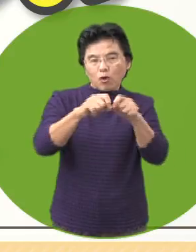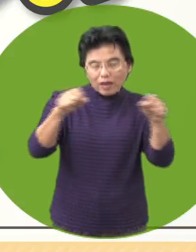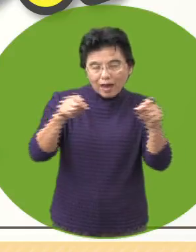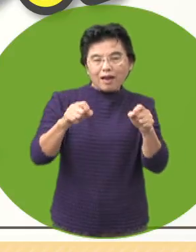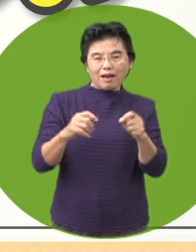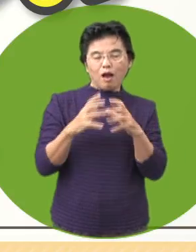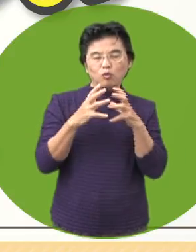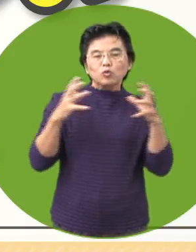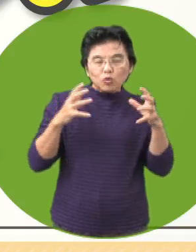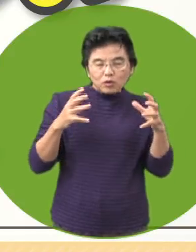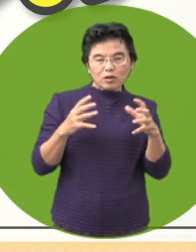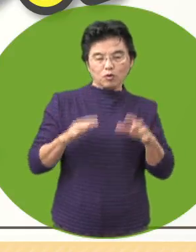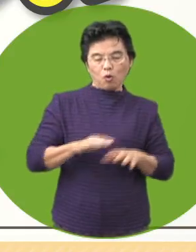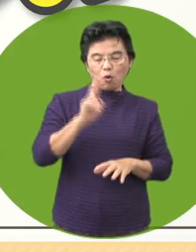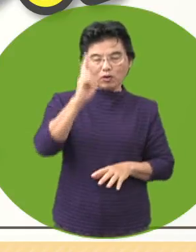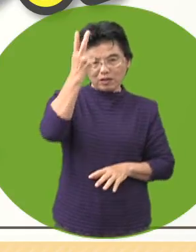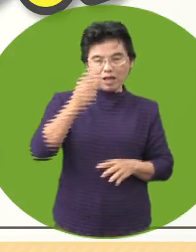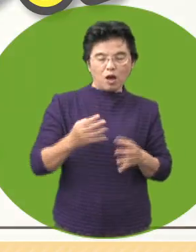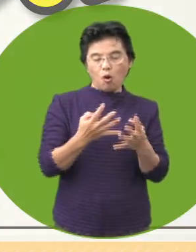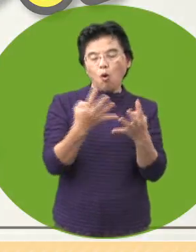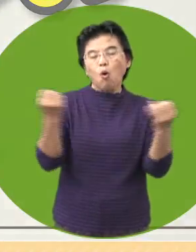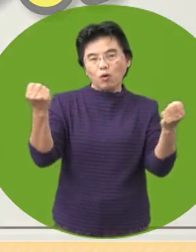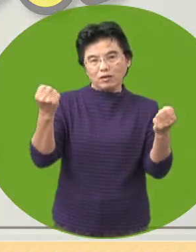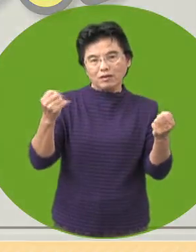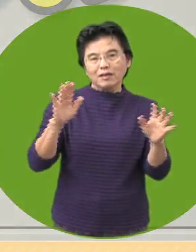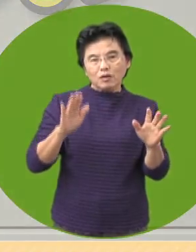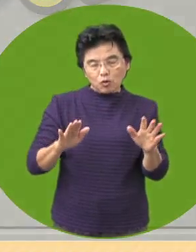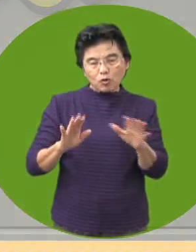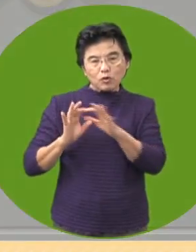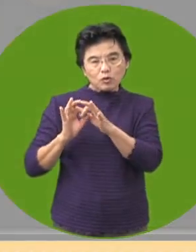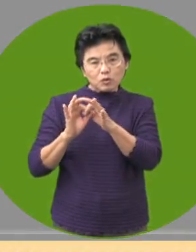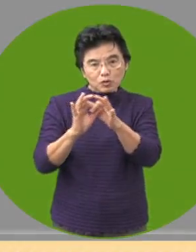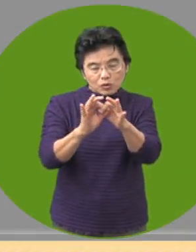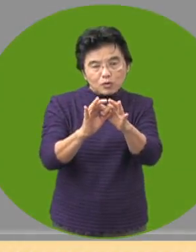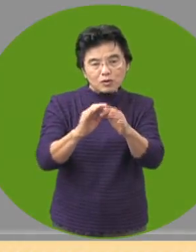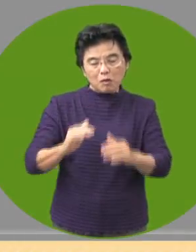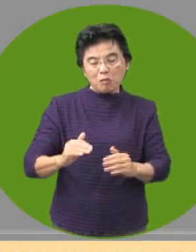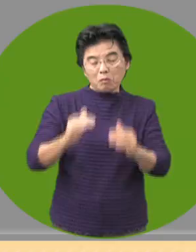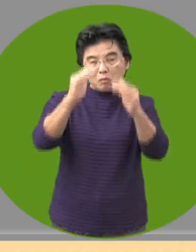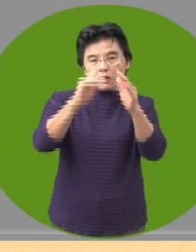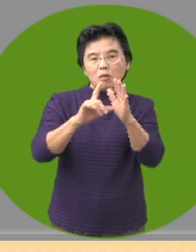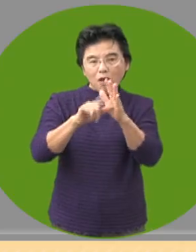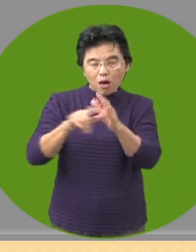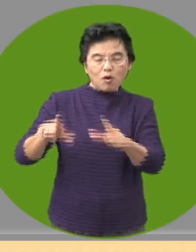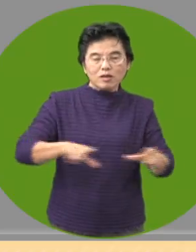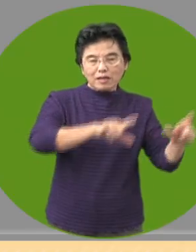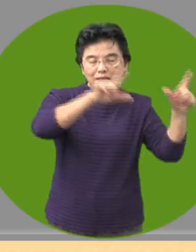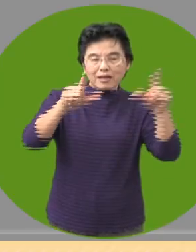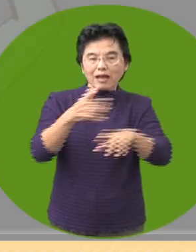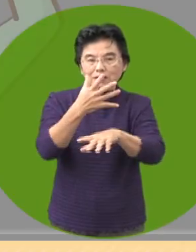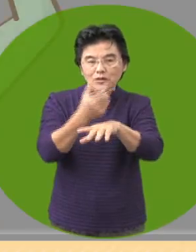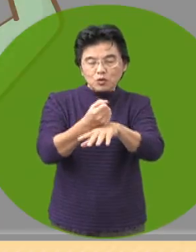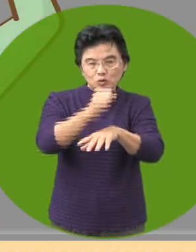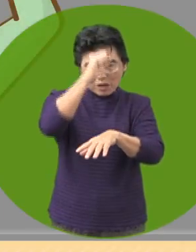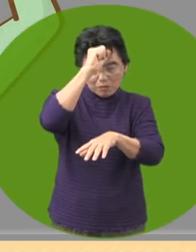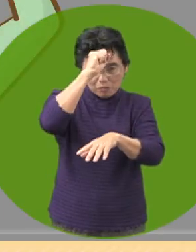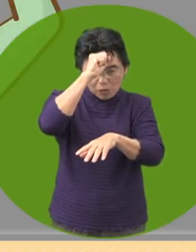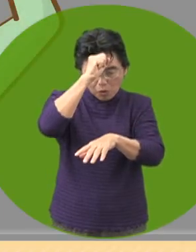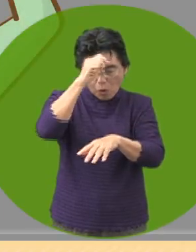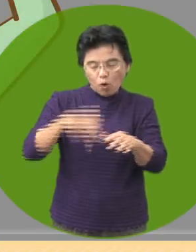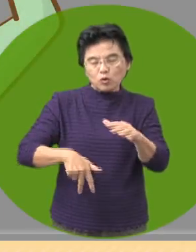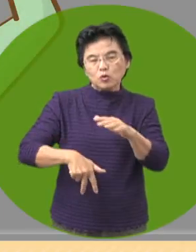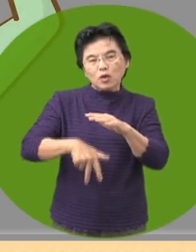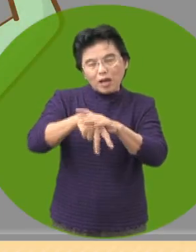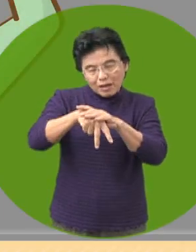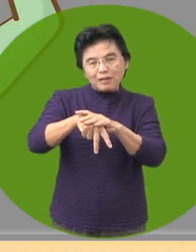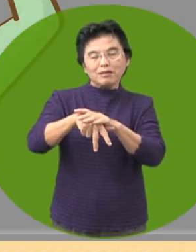い傾向にあります。この状態が続くと、将来的に生活習慣病の増加、ストレスに対